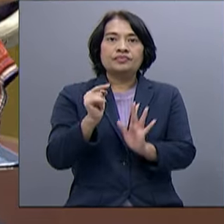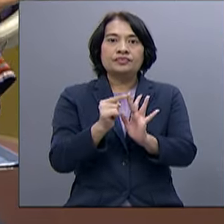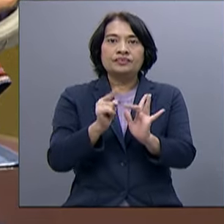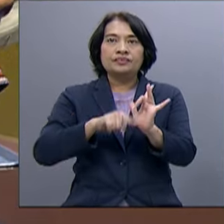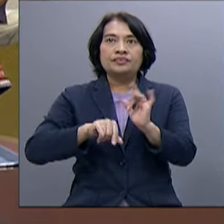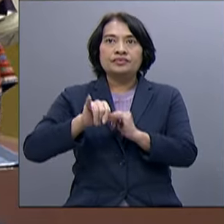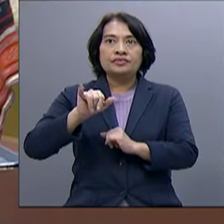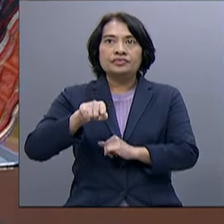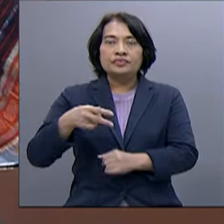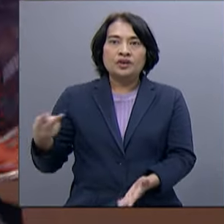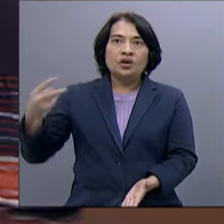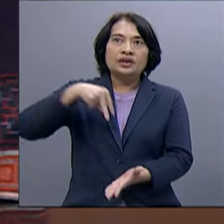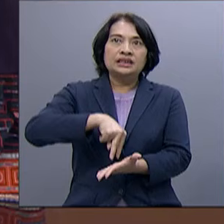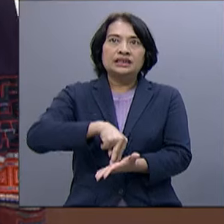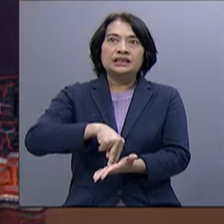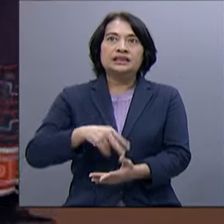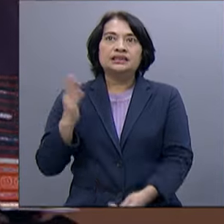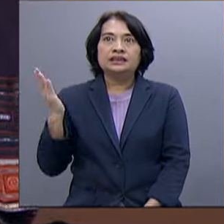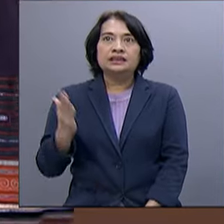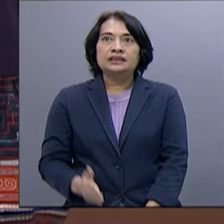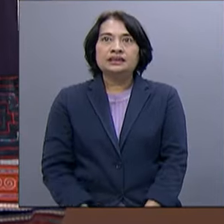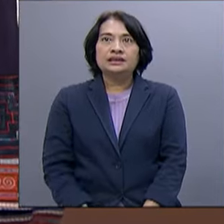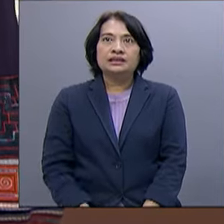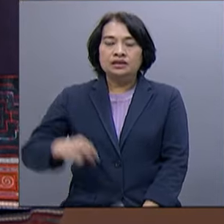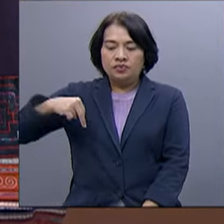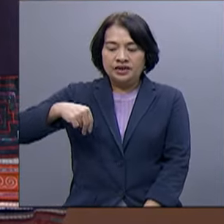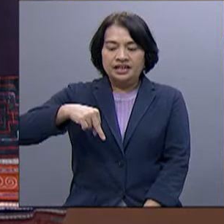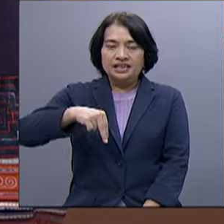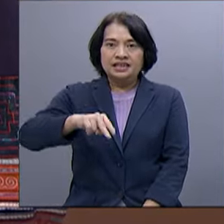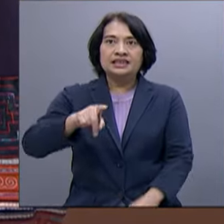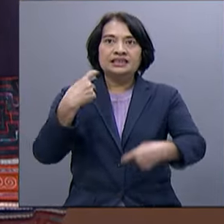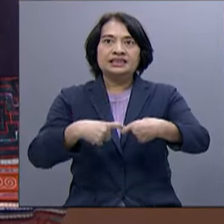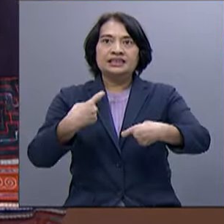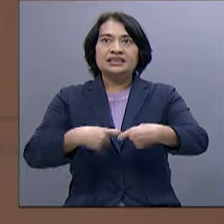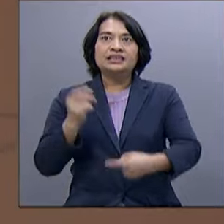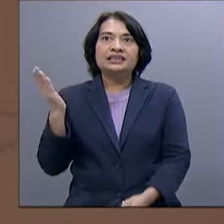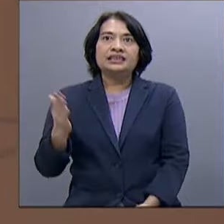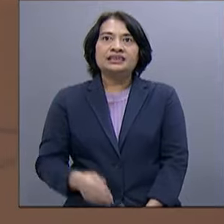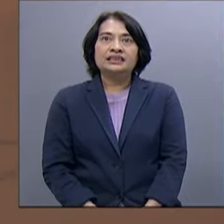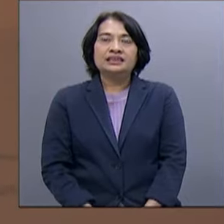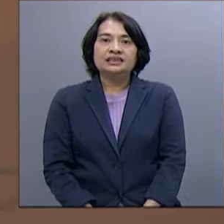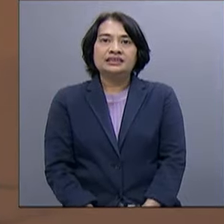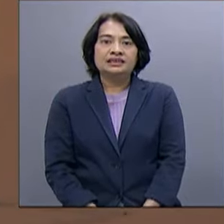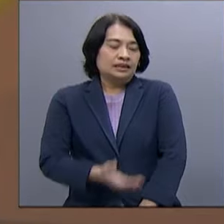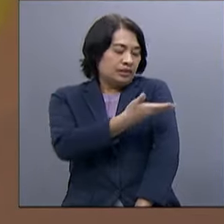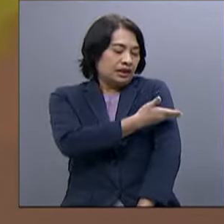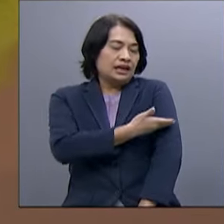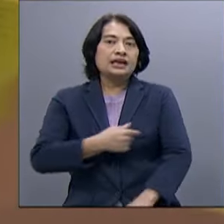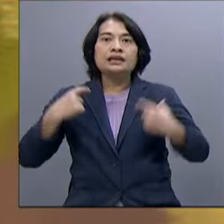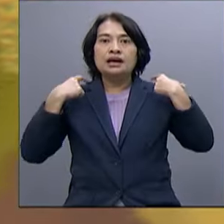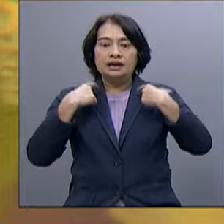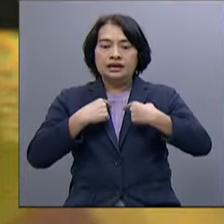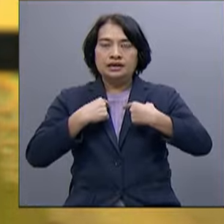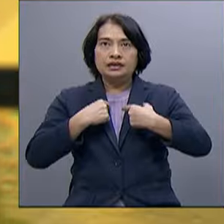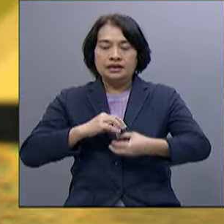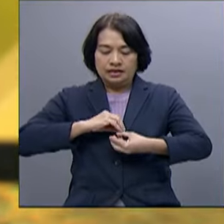ขอยืนเพราะว่าย ืนนิดนึงนะครับเพราะว่าเห็นว่าเดินลำบากอยู่นะครับ เพราะว่ายาว คุณยุ้ยเป็นเดรสแขนสั้นคอปกเชิ้ตกระดุมหน้